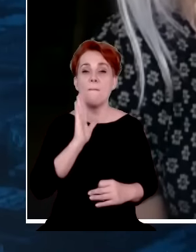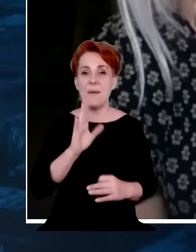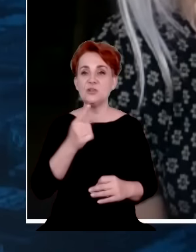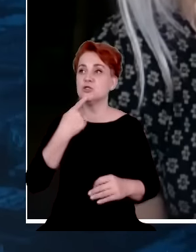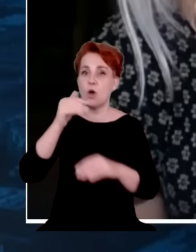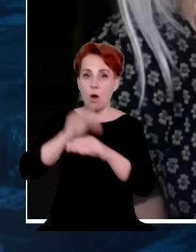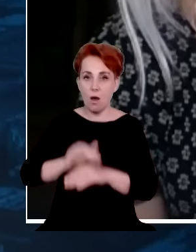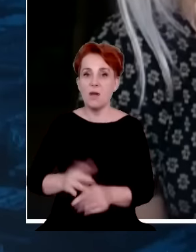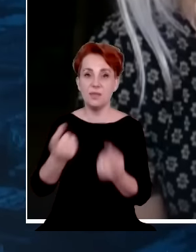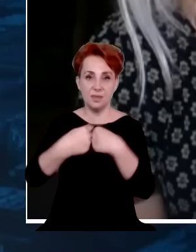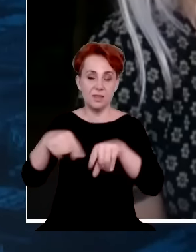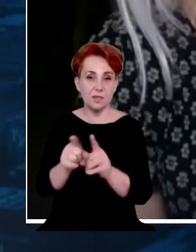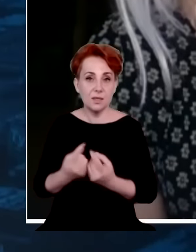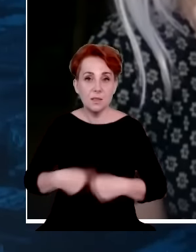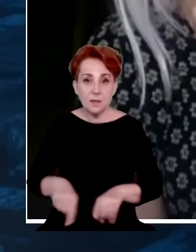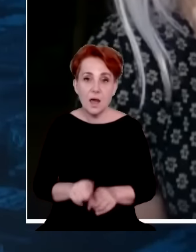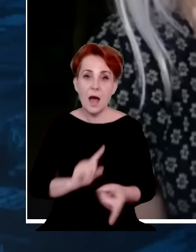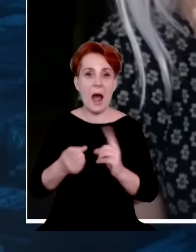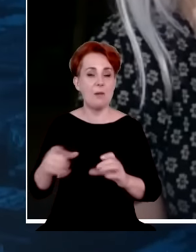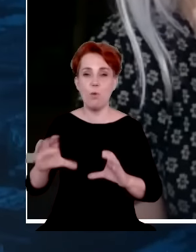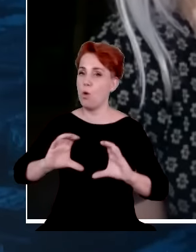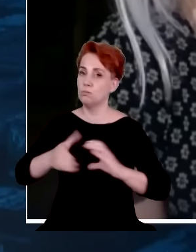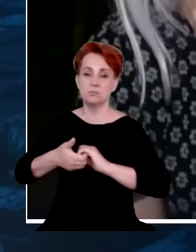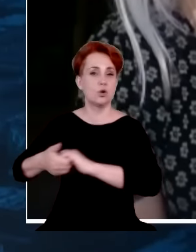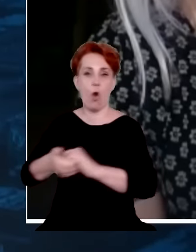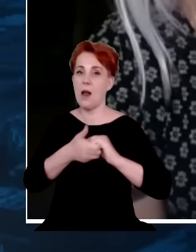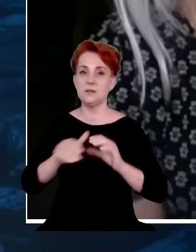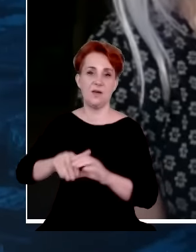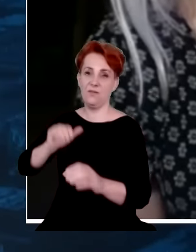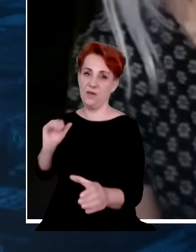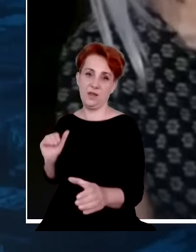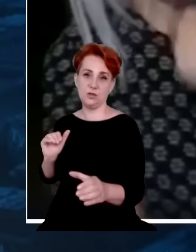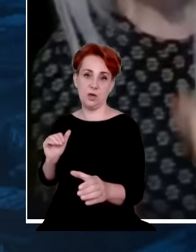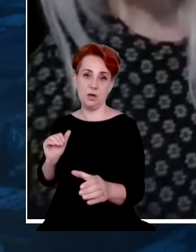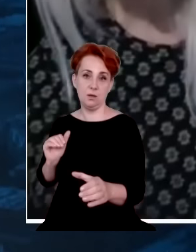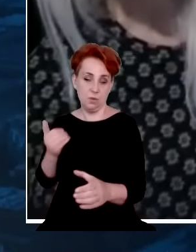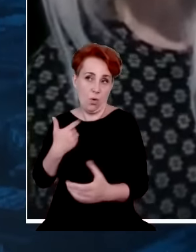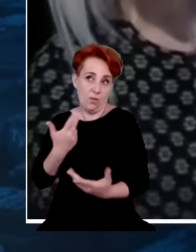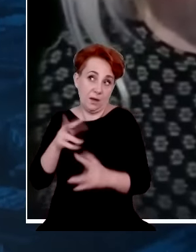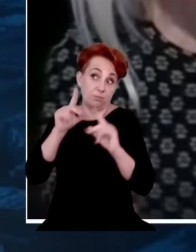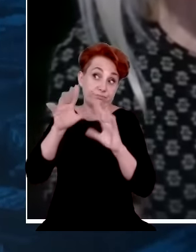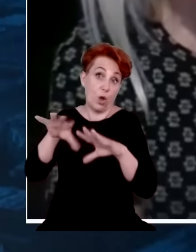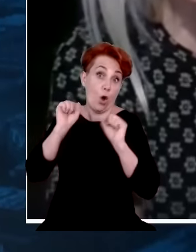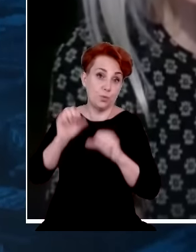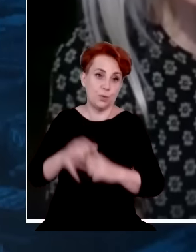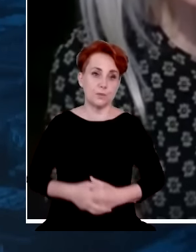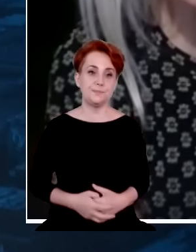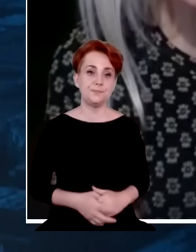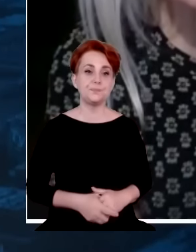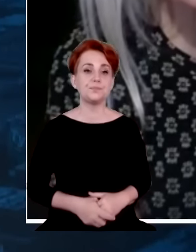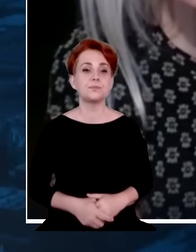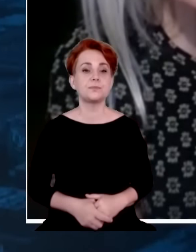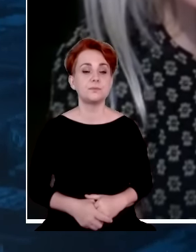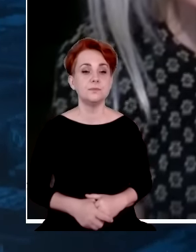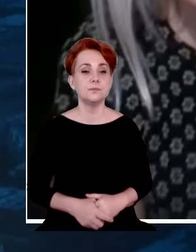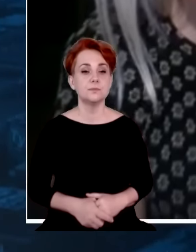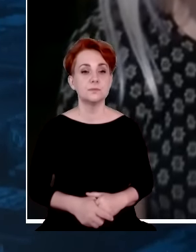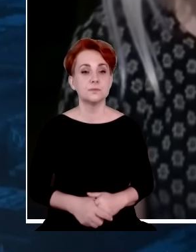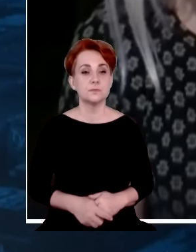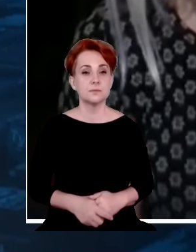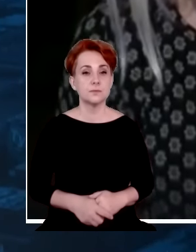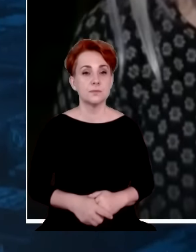postulaty albo my wyjdziemy z tej koalicji No bo to tak to na leży rozumieć to jest oczywiście to już w ogóle